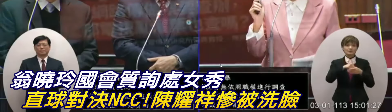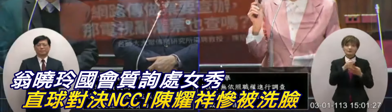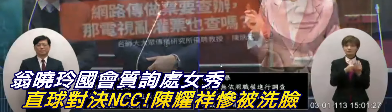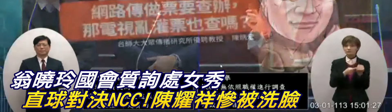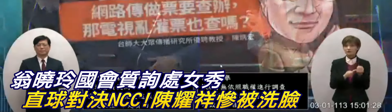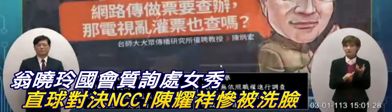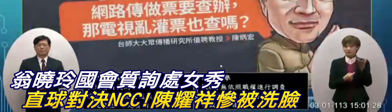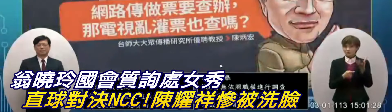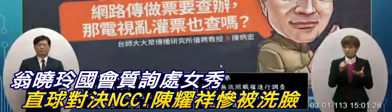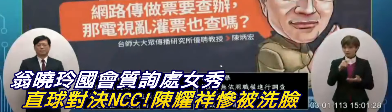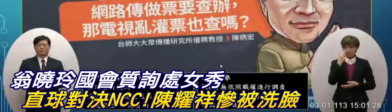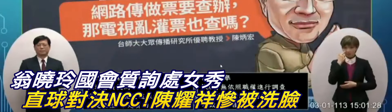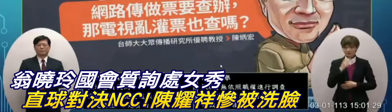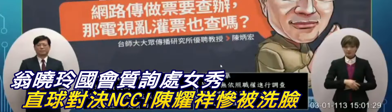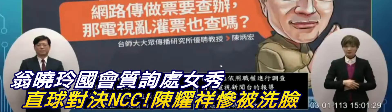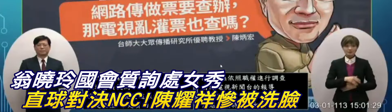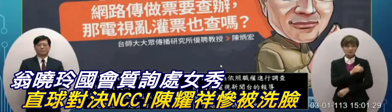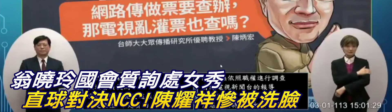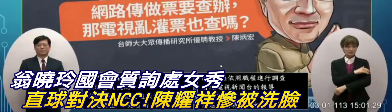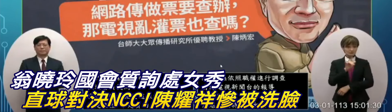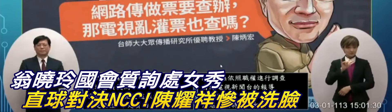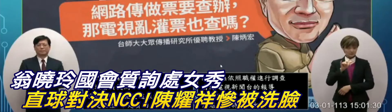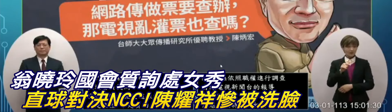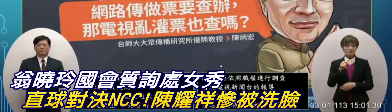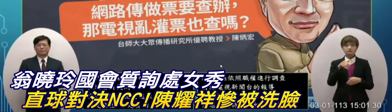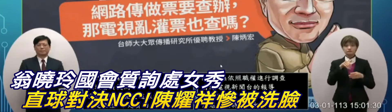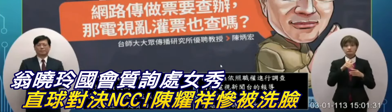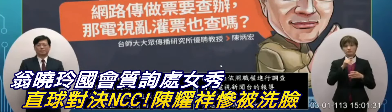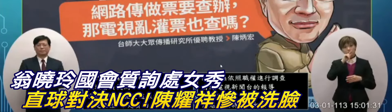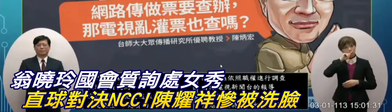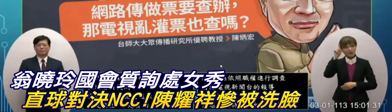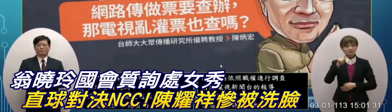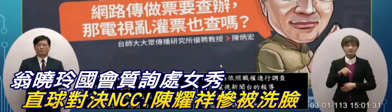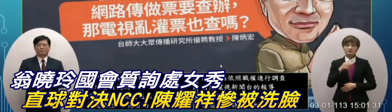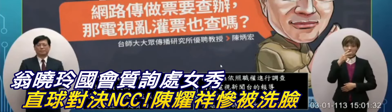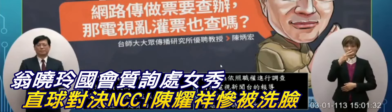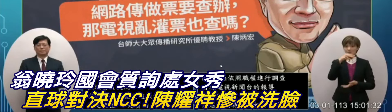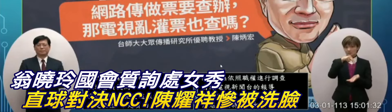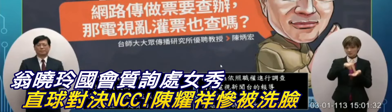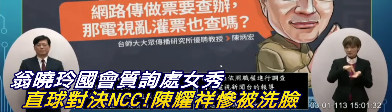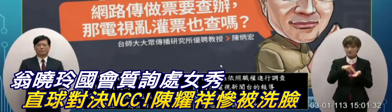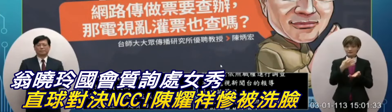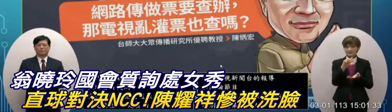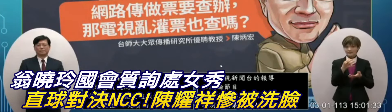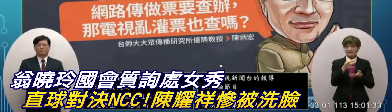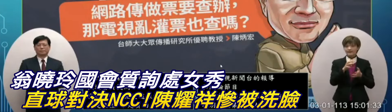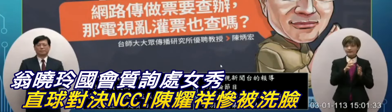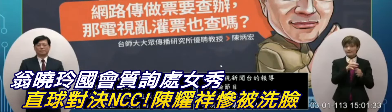授投书说，三立财经台在开票的